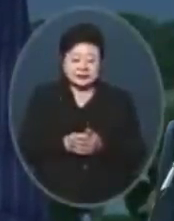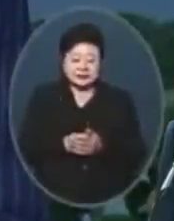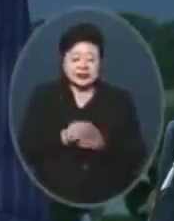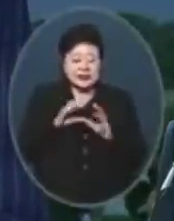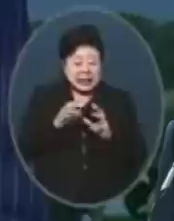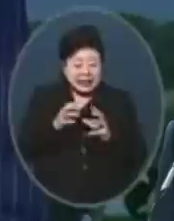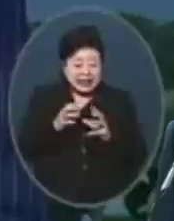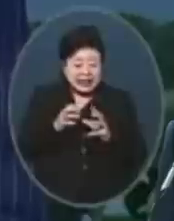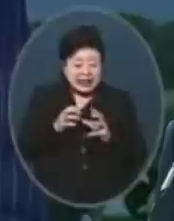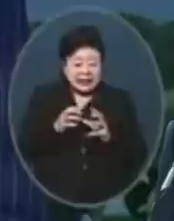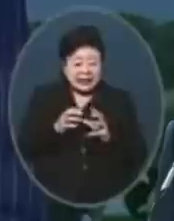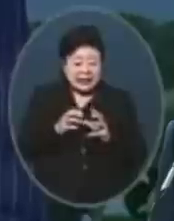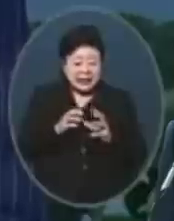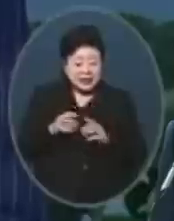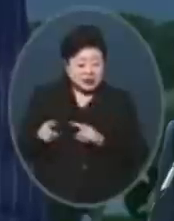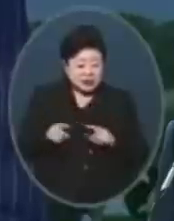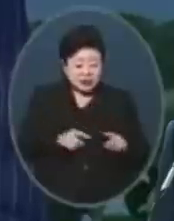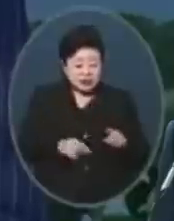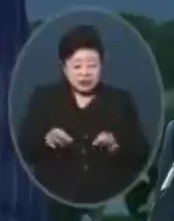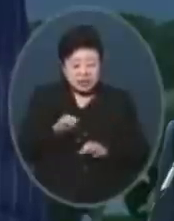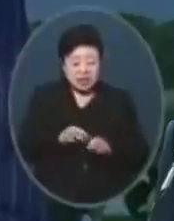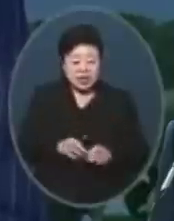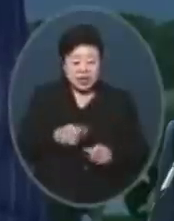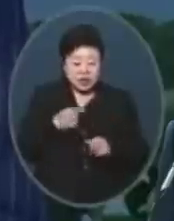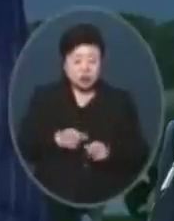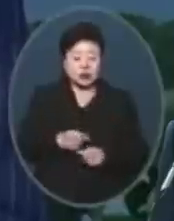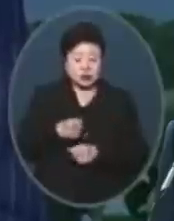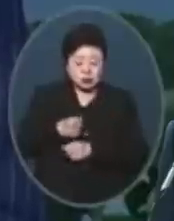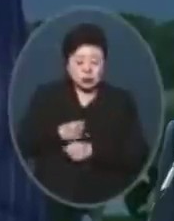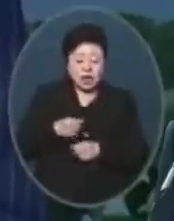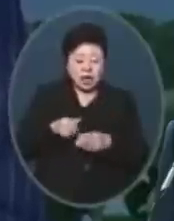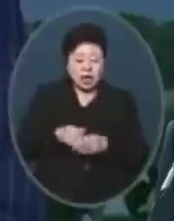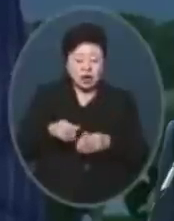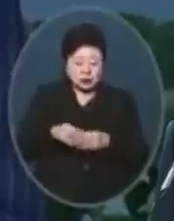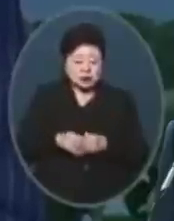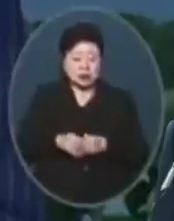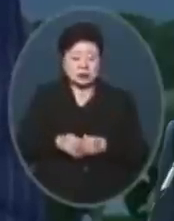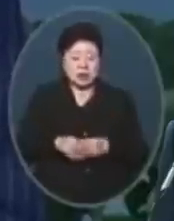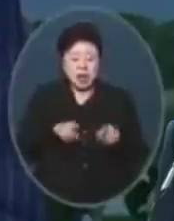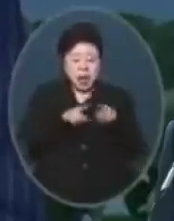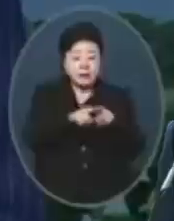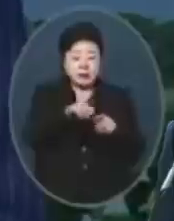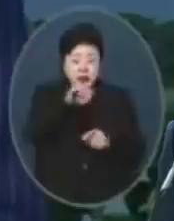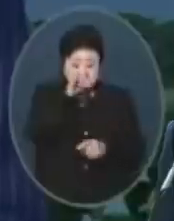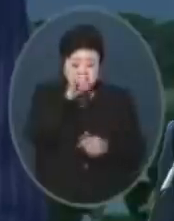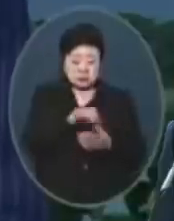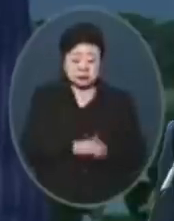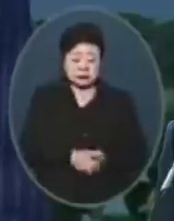우리나라의 정치, 경제, 교육, 문화, 군사, 산업 모든 면에 같이 하시면